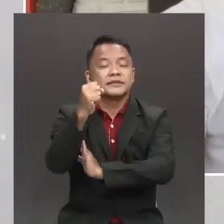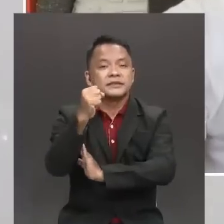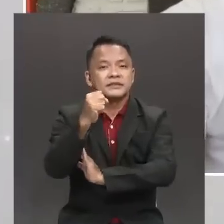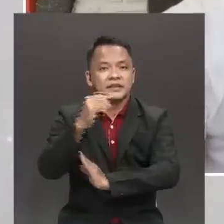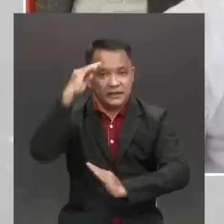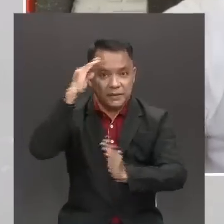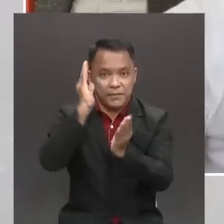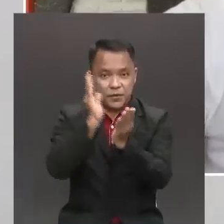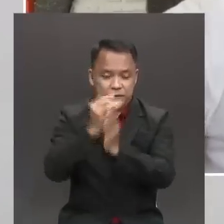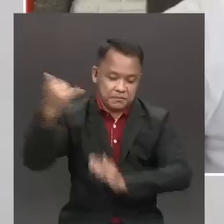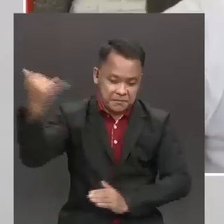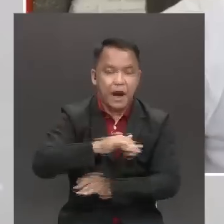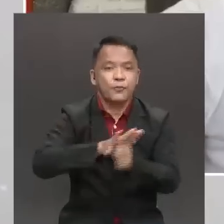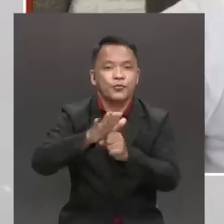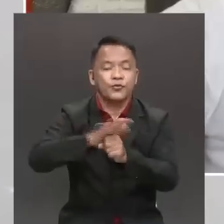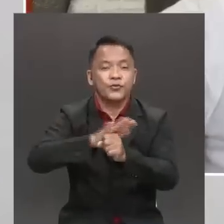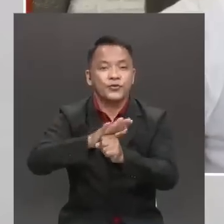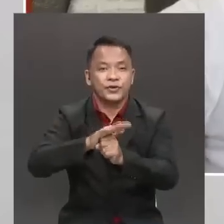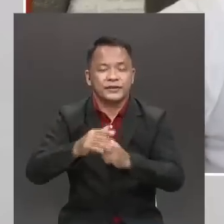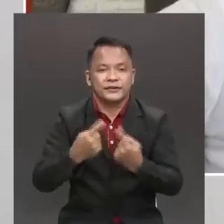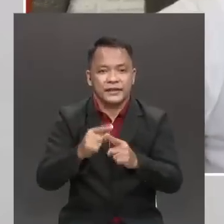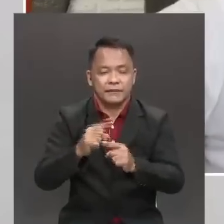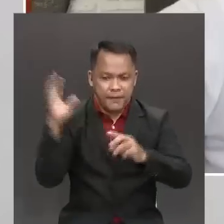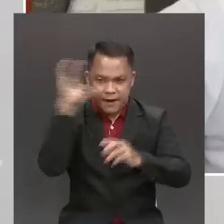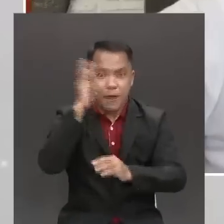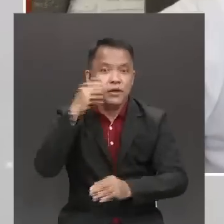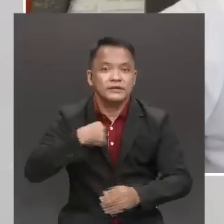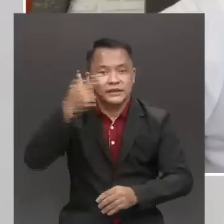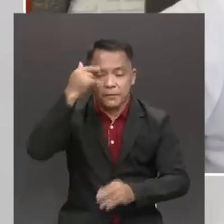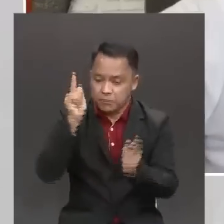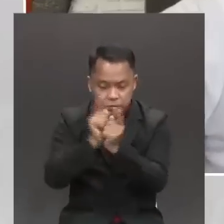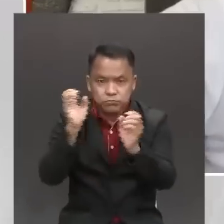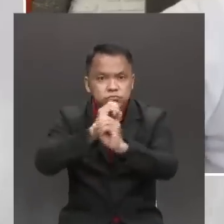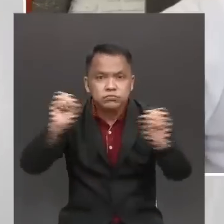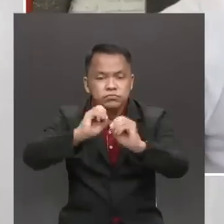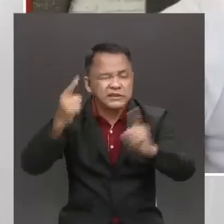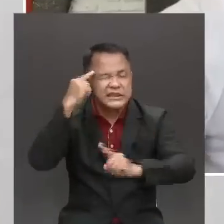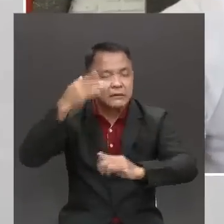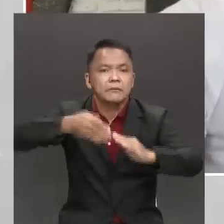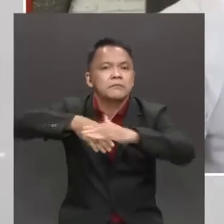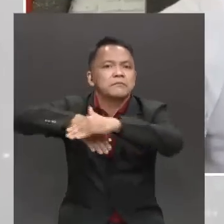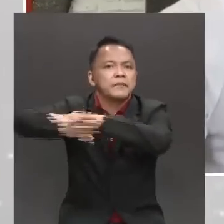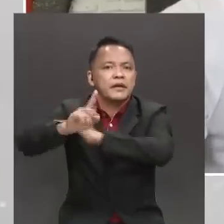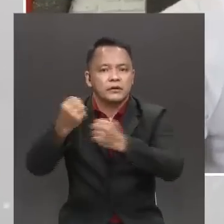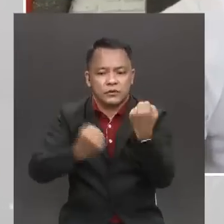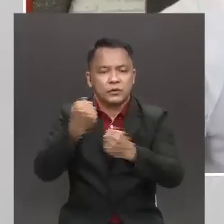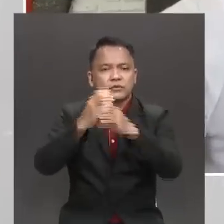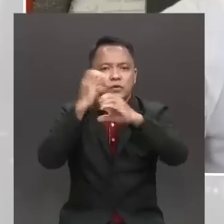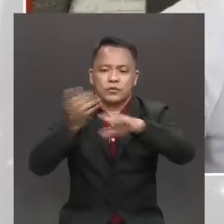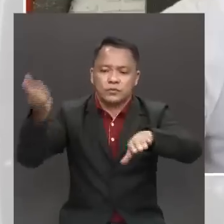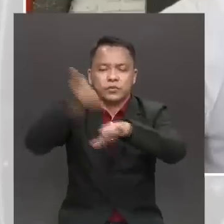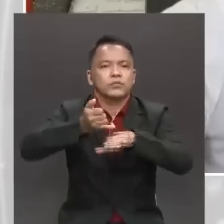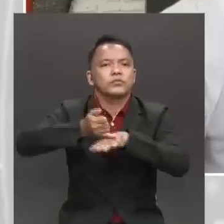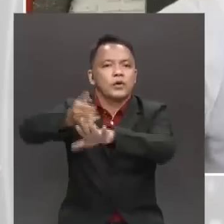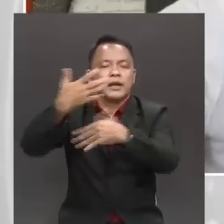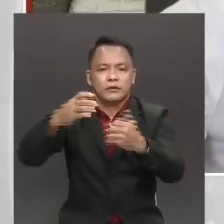าหน้าที่ตำรวจเดินทางมาถึงที่เกิดเหตุปรากฏว่าหาตัวชายเสื้อดำไม่เจอละคาดว่าน่าจะออกไปพร้อมกับรถโดยสารเอกชนที่เขา